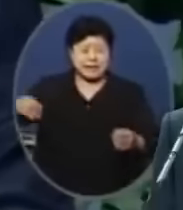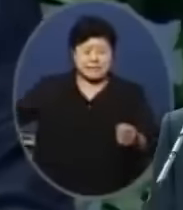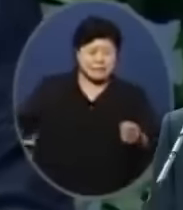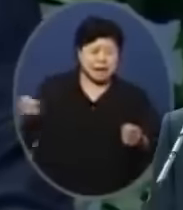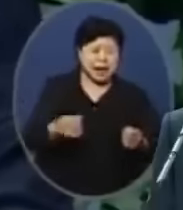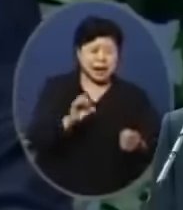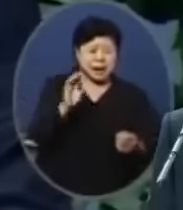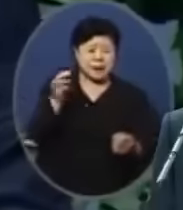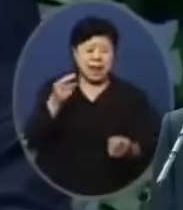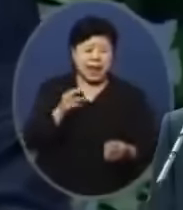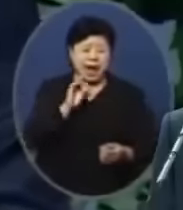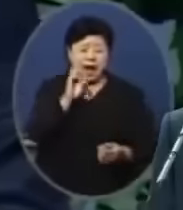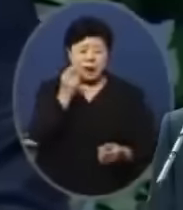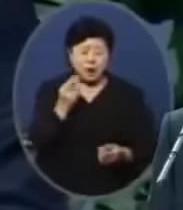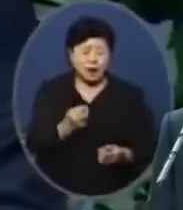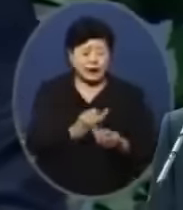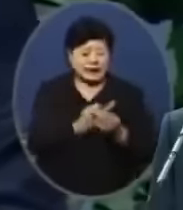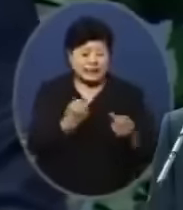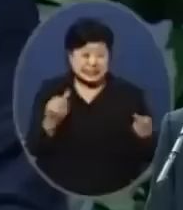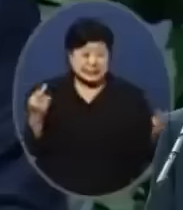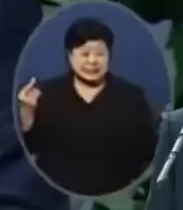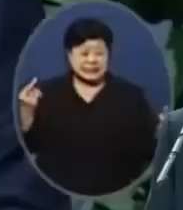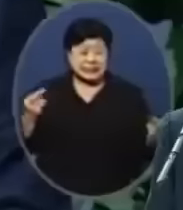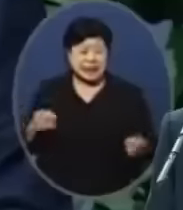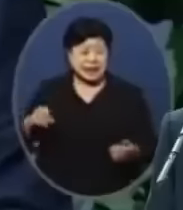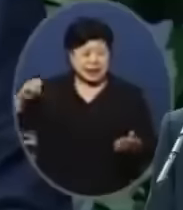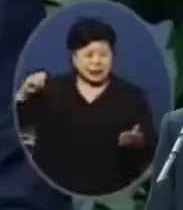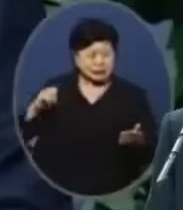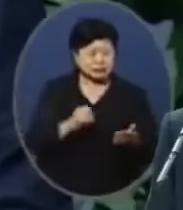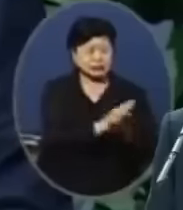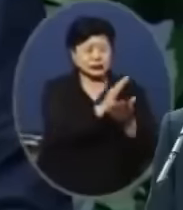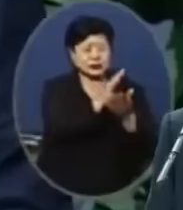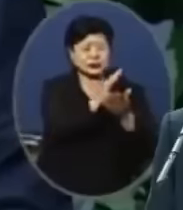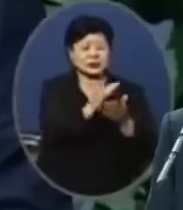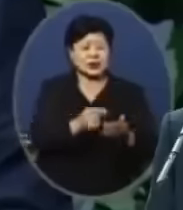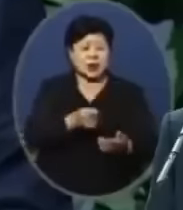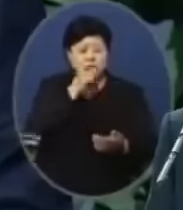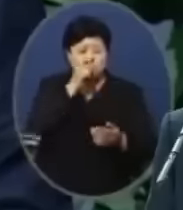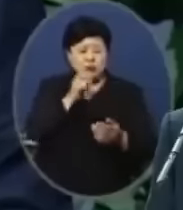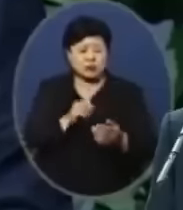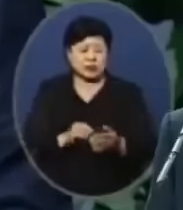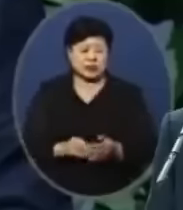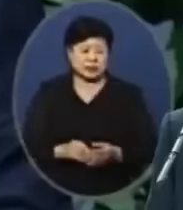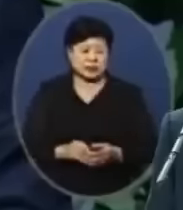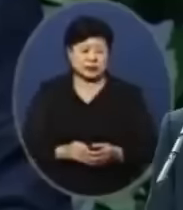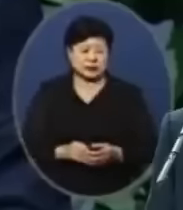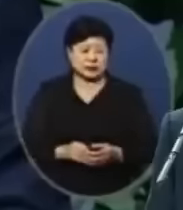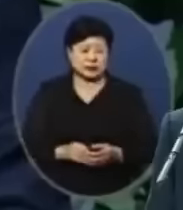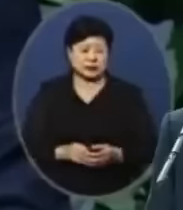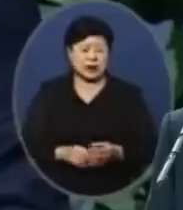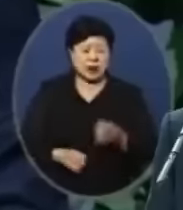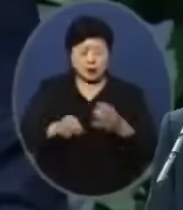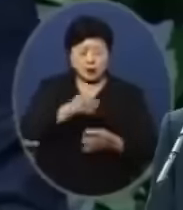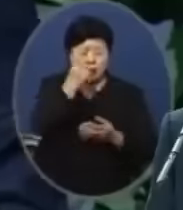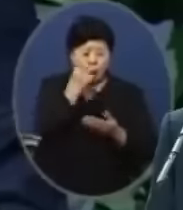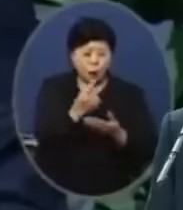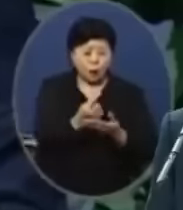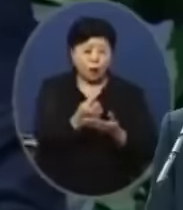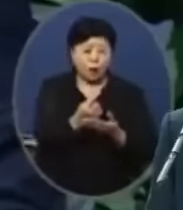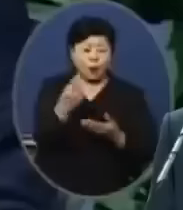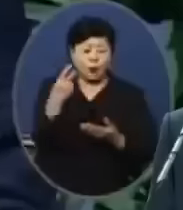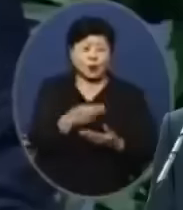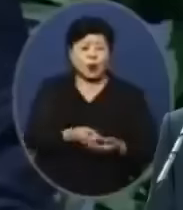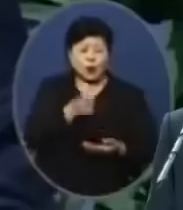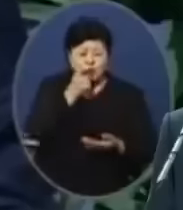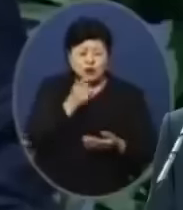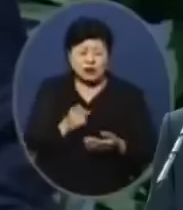헬몬산이 앞을 막고 있기 때문에 그게 부딪혀서 순식간에 물이 뛰기 시작하는 것입니다. 폭풍이 다가와서